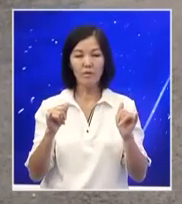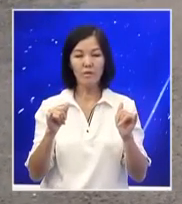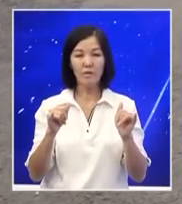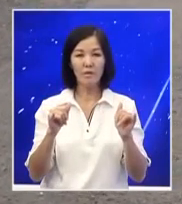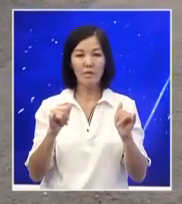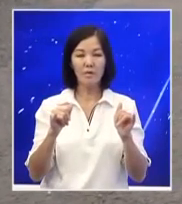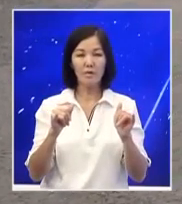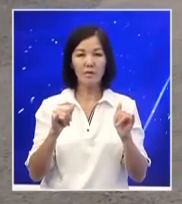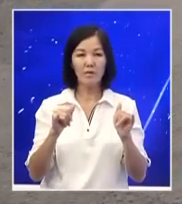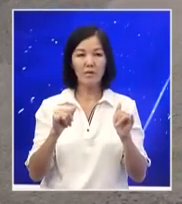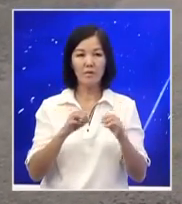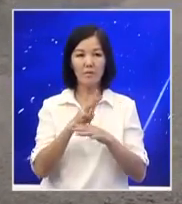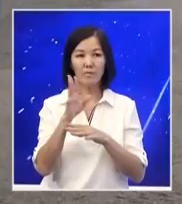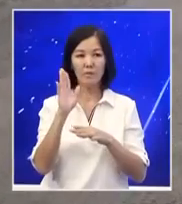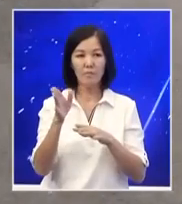Гаврилович. Ворошаем.